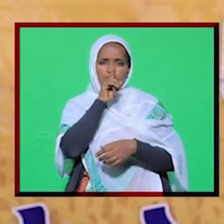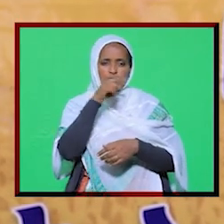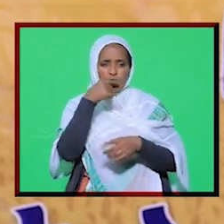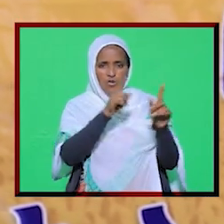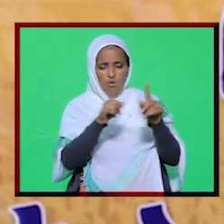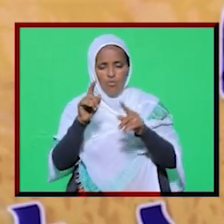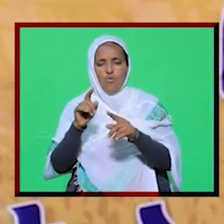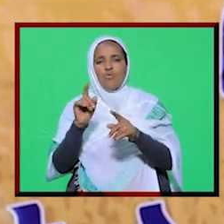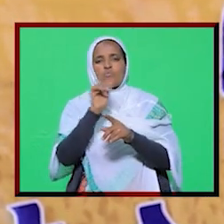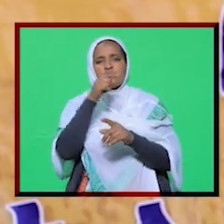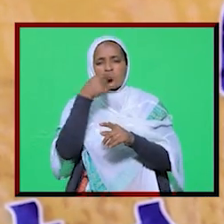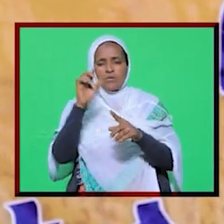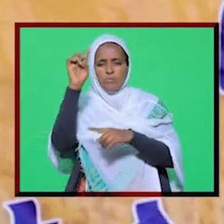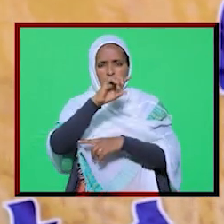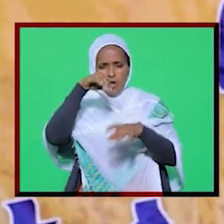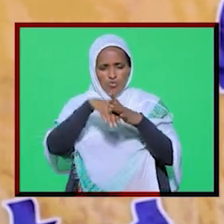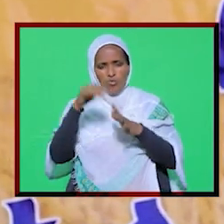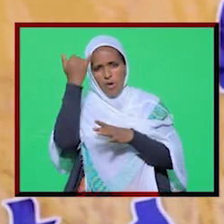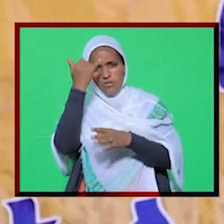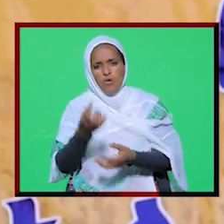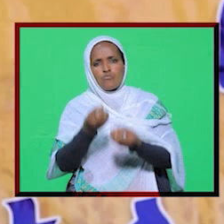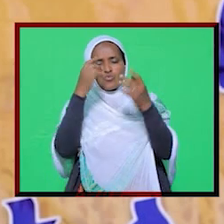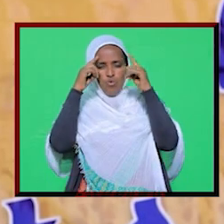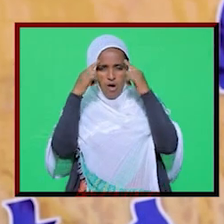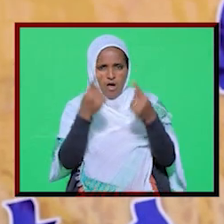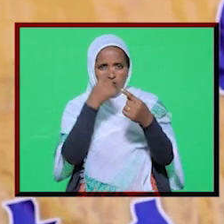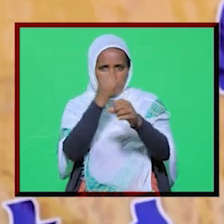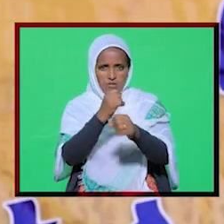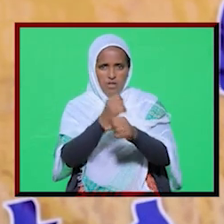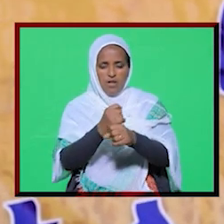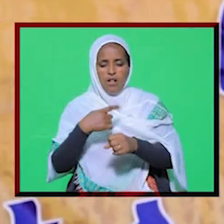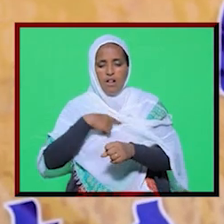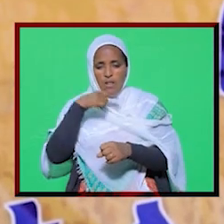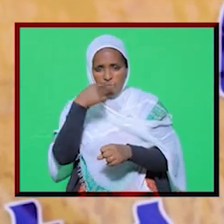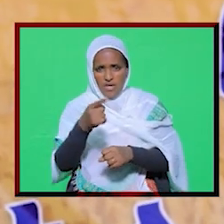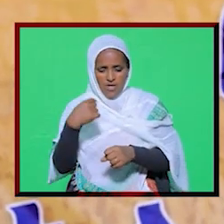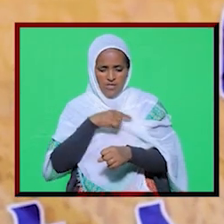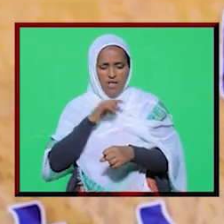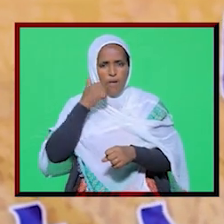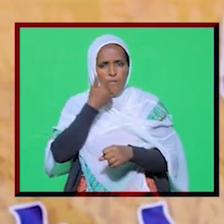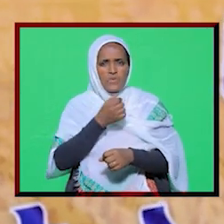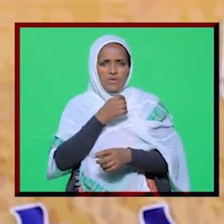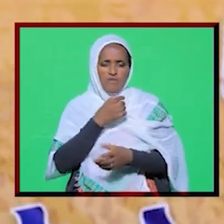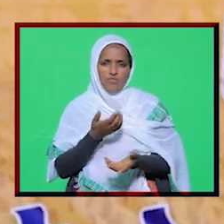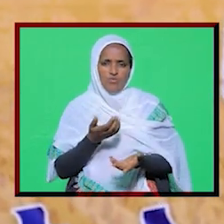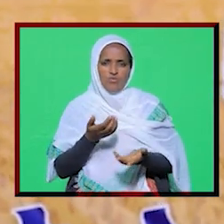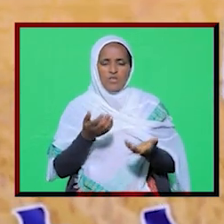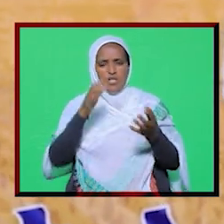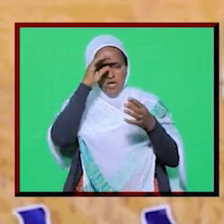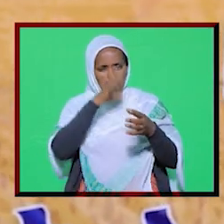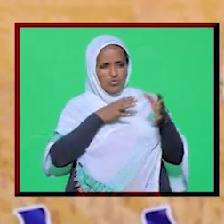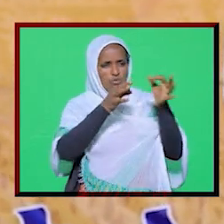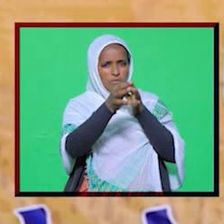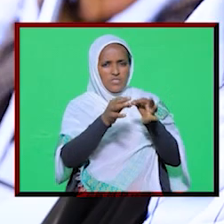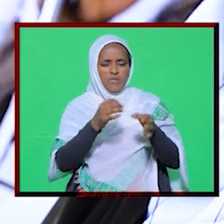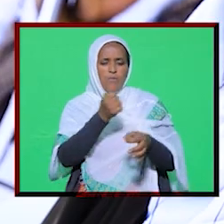ደግሞ መመናን በቀርኑስ በሐሳባችን ብዙ ኃጢያት እንሰራለን። ለመናገር የምናፍረውን ለሰው